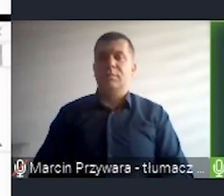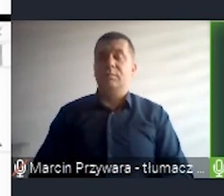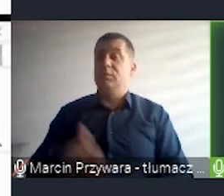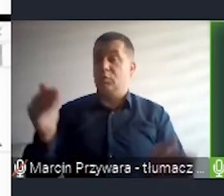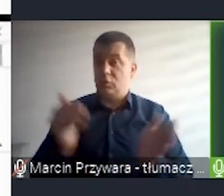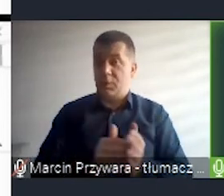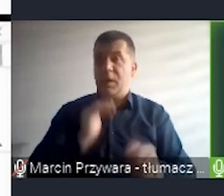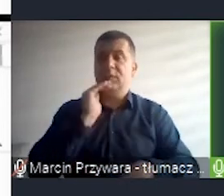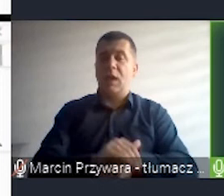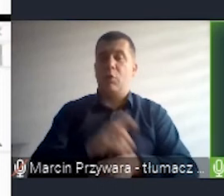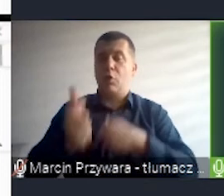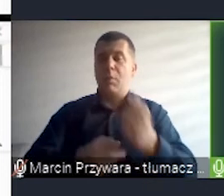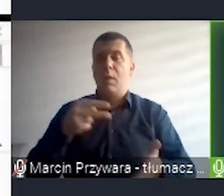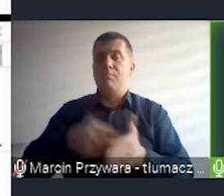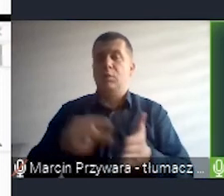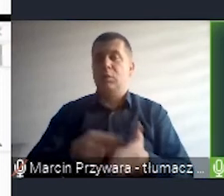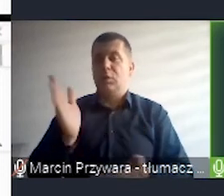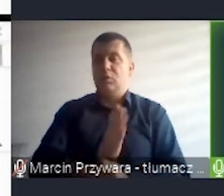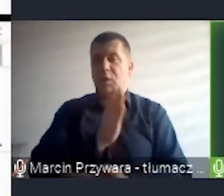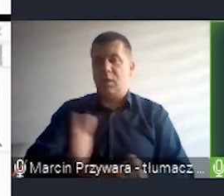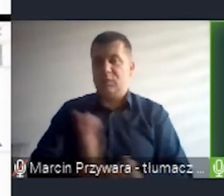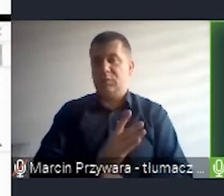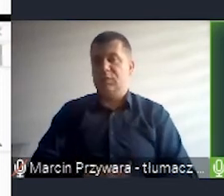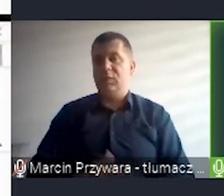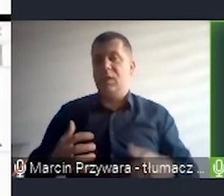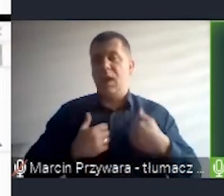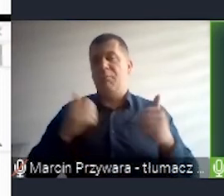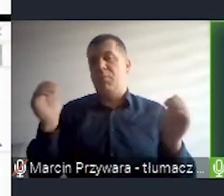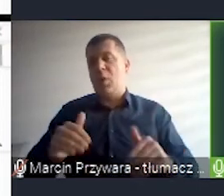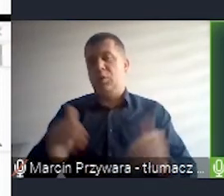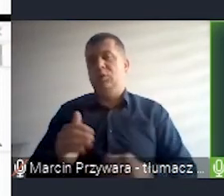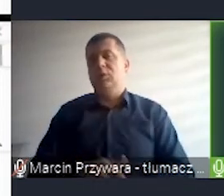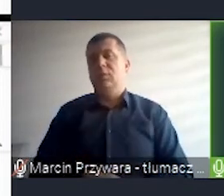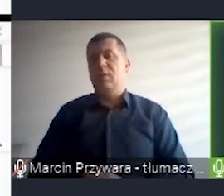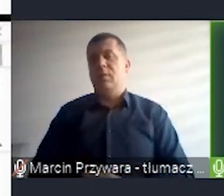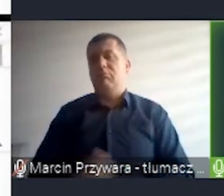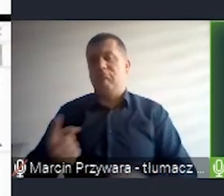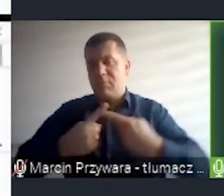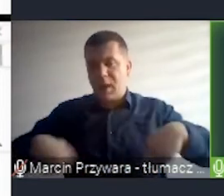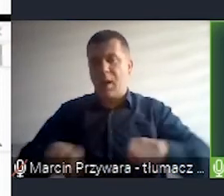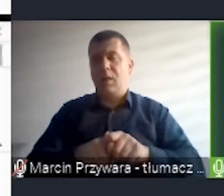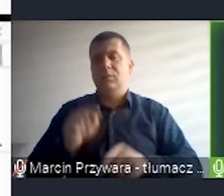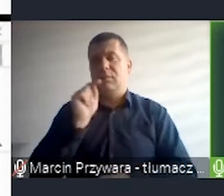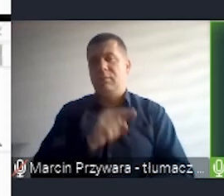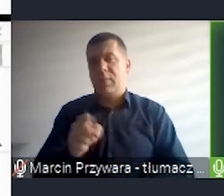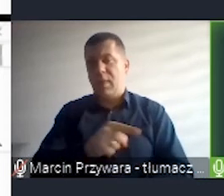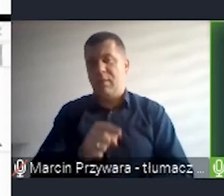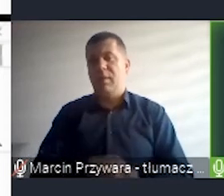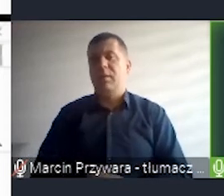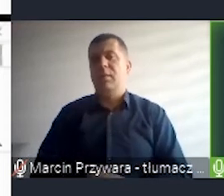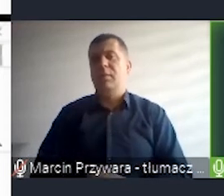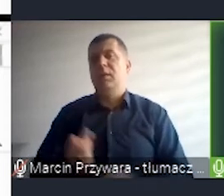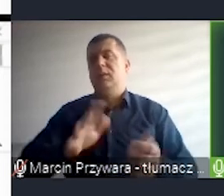należy zamówienia dzielić na części tak, żeby można było realizować je